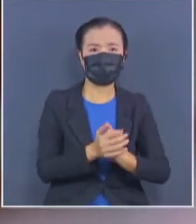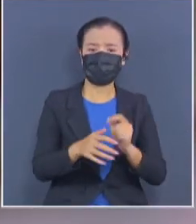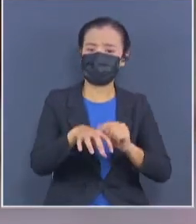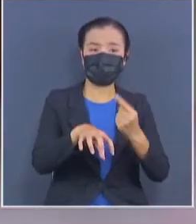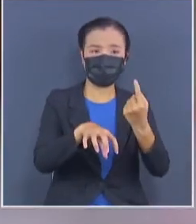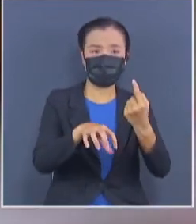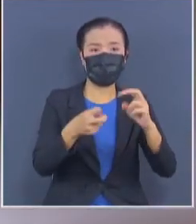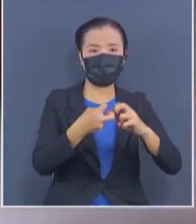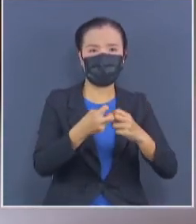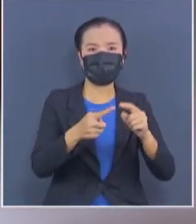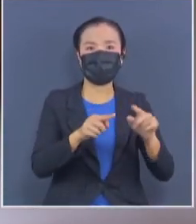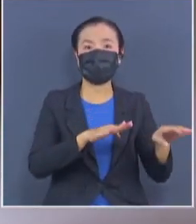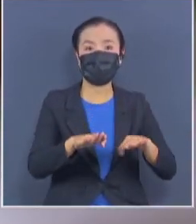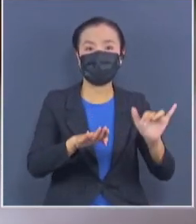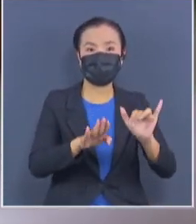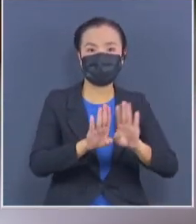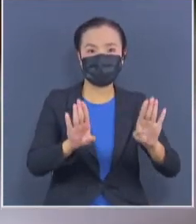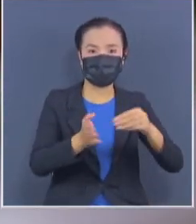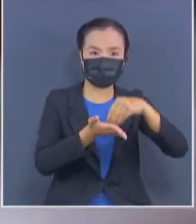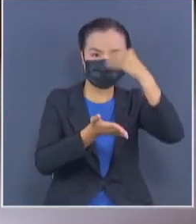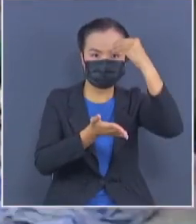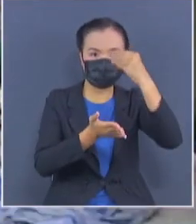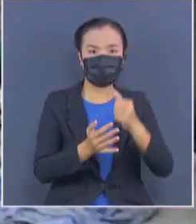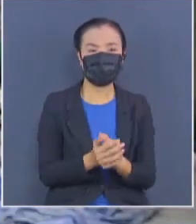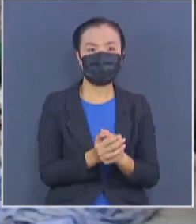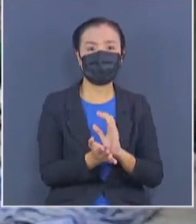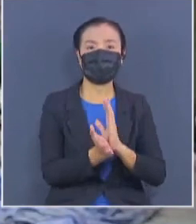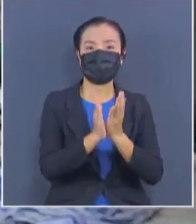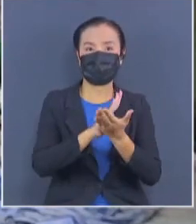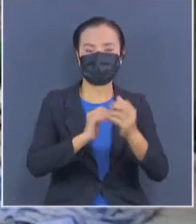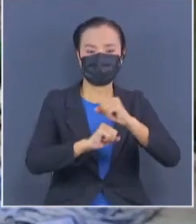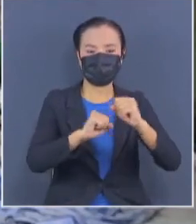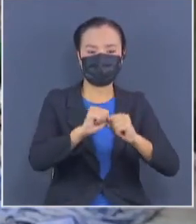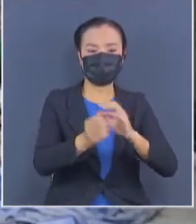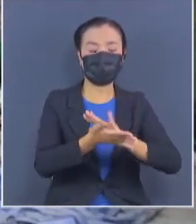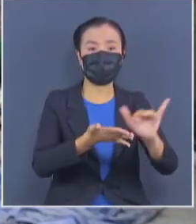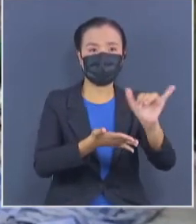ที่พบปัญหาความไม่พร้อมในวันเปิดภาคเรียนจากการปรับปรุงสถานที่ไม่แล้วเสร็จอย่างนี้นะครับอ่ะ